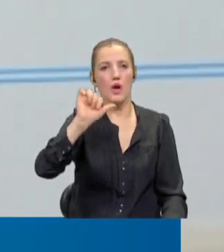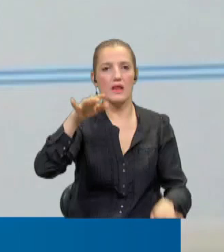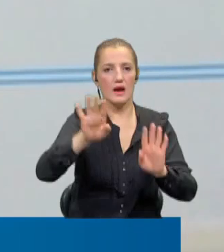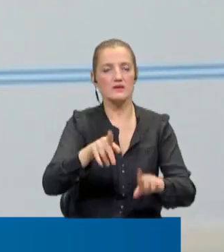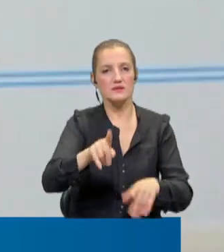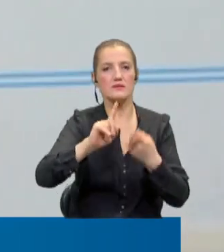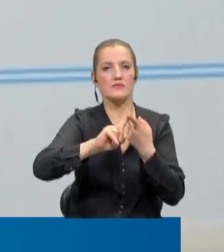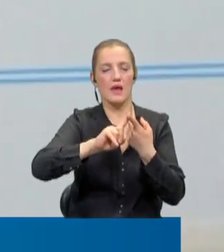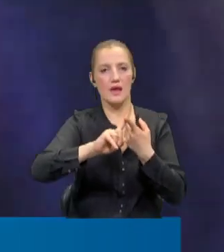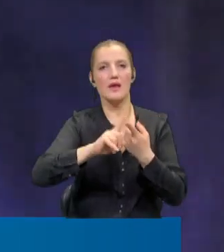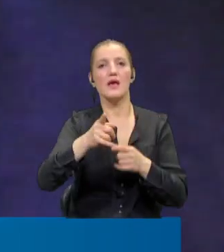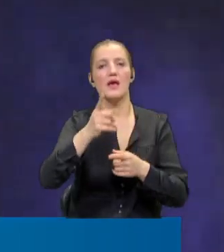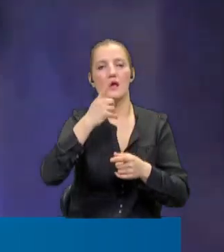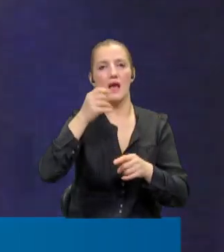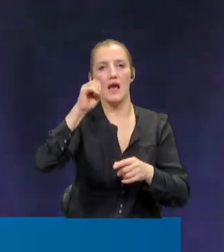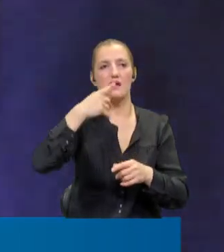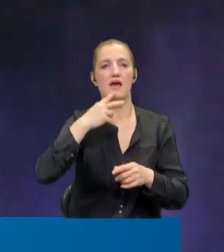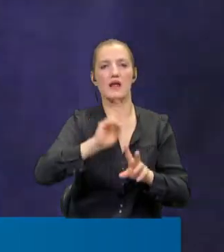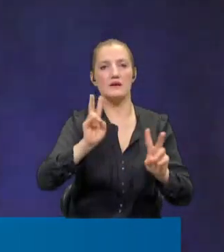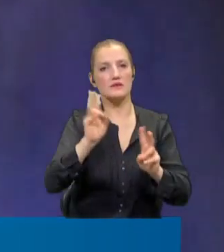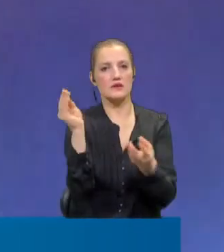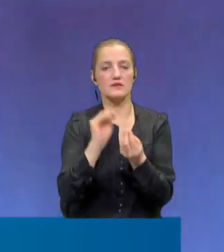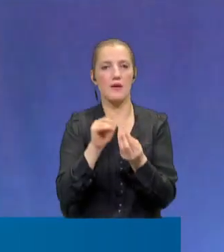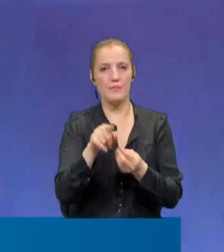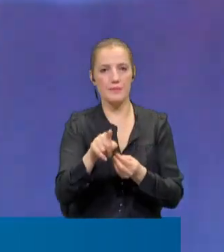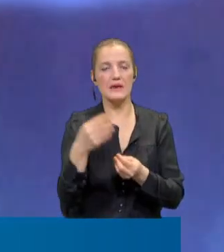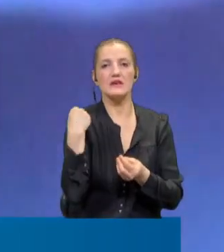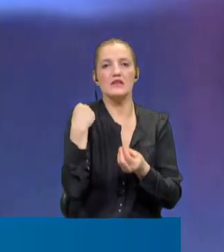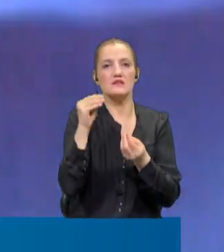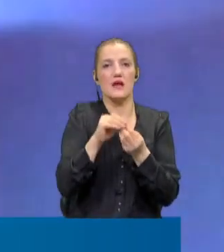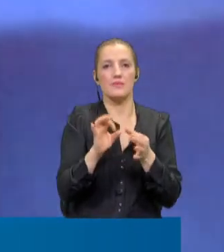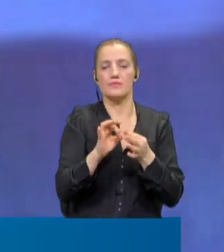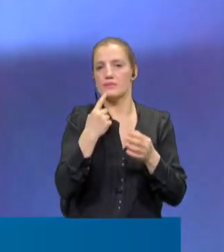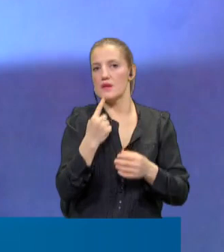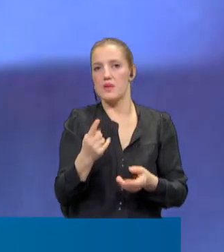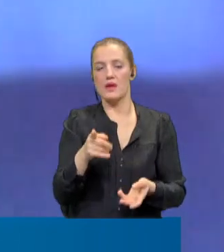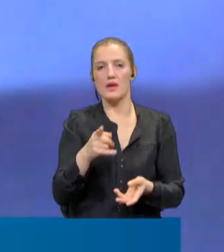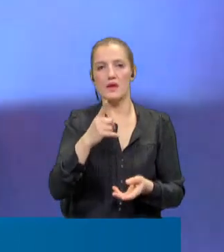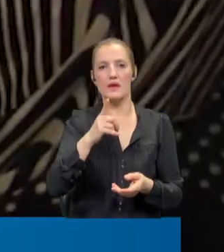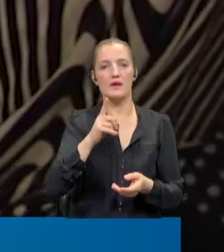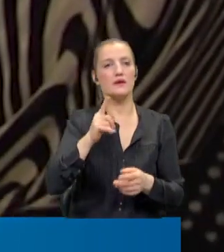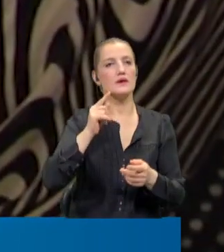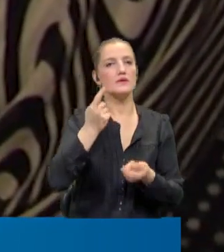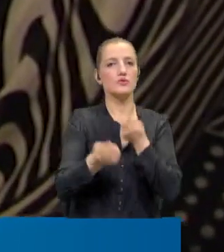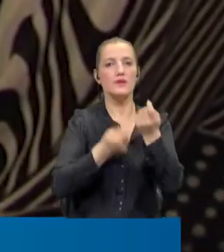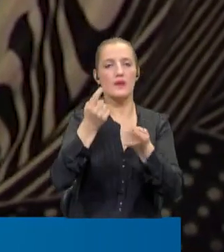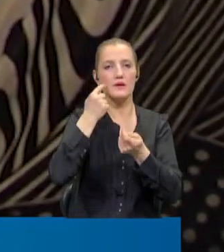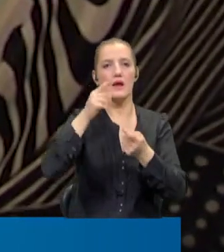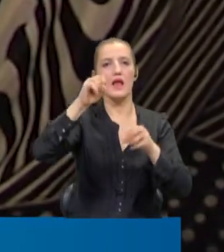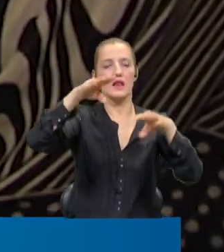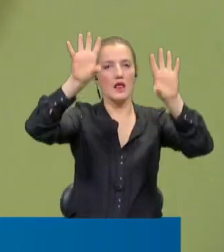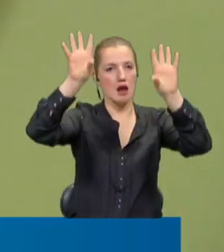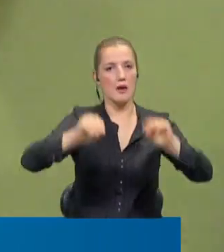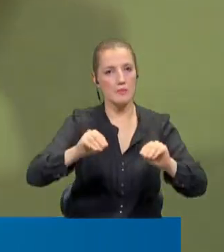zamları özellikle Sanayi ve Ticaret hanelerdeki artışla yeni zamlar anlamına geliyor çekici kaloriferi kısacak ışıkları